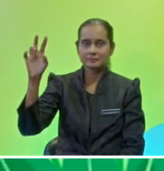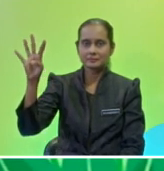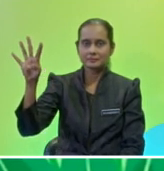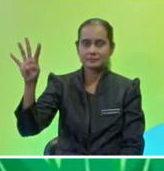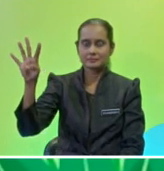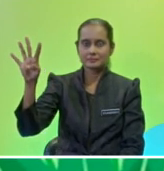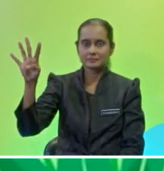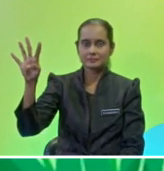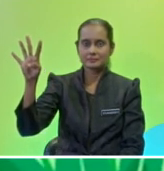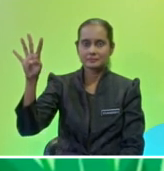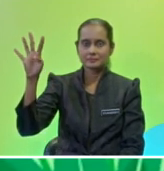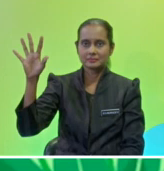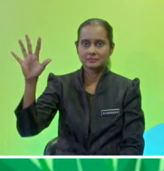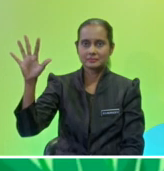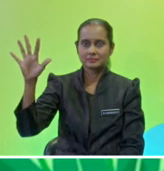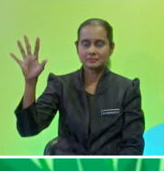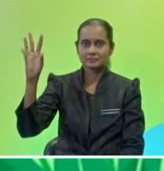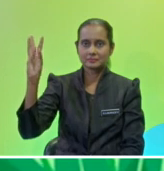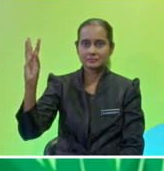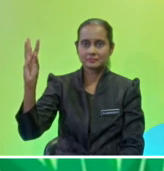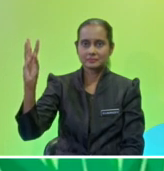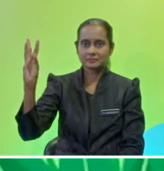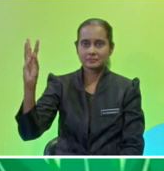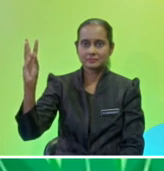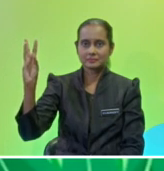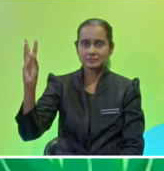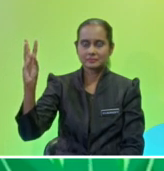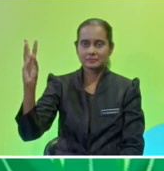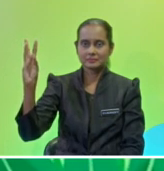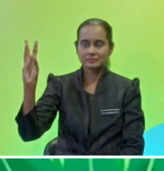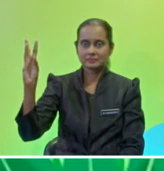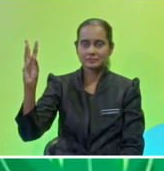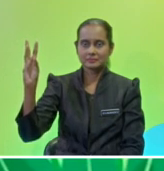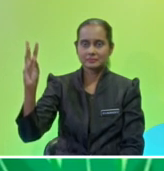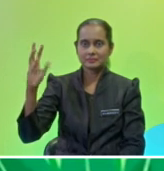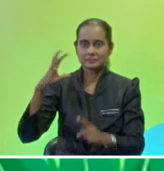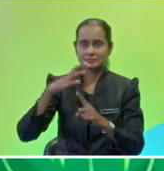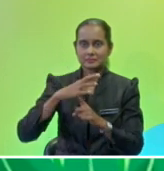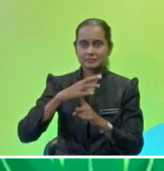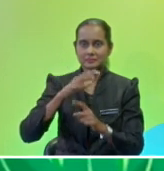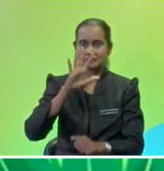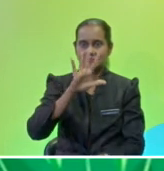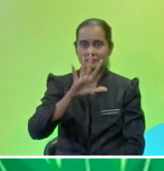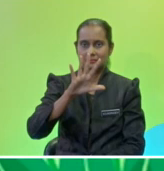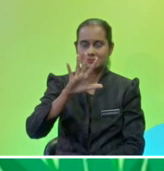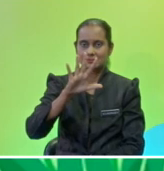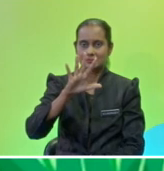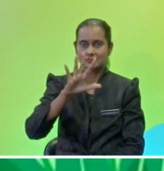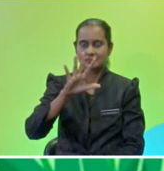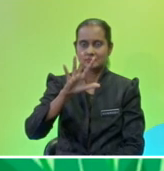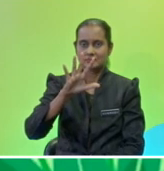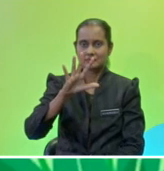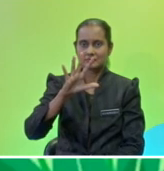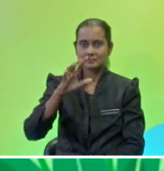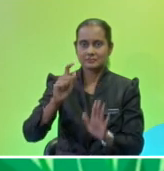4 5 6 jadi 5 cendawan dengan